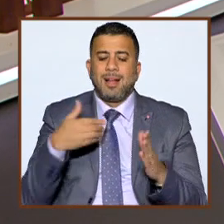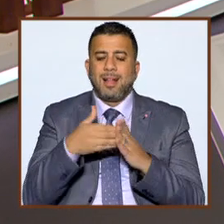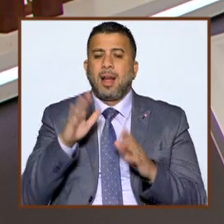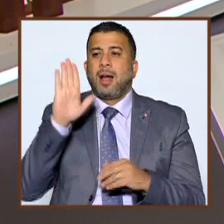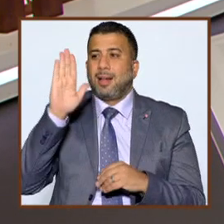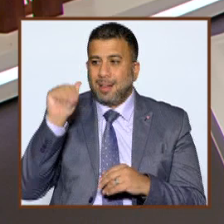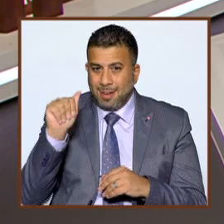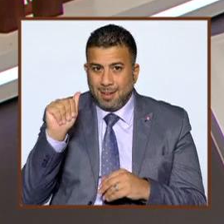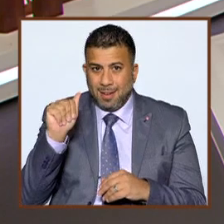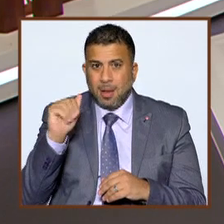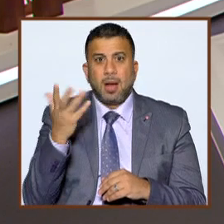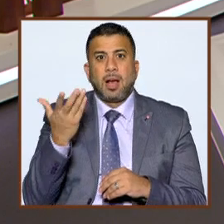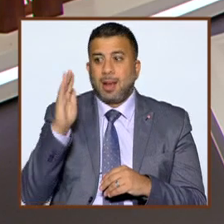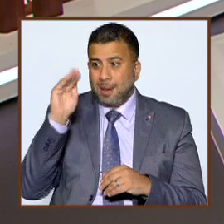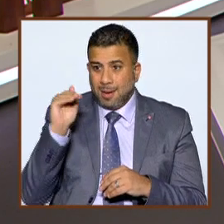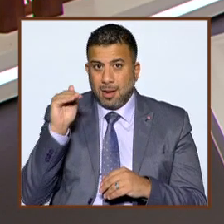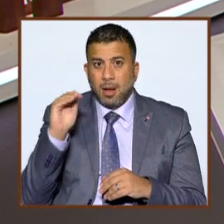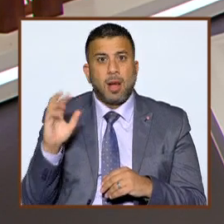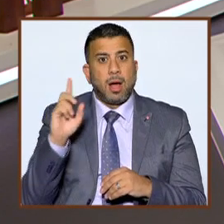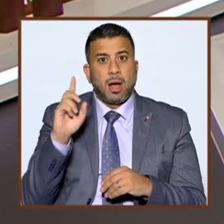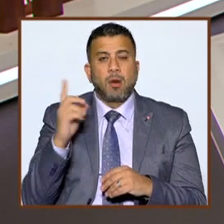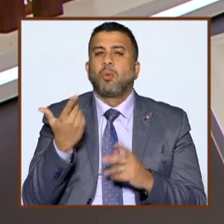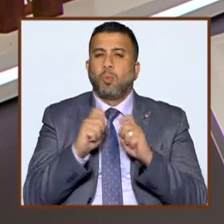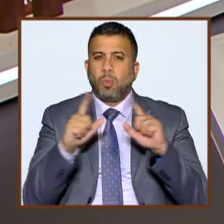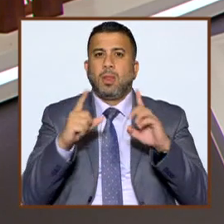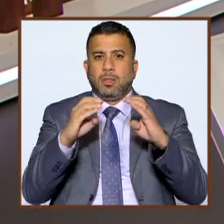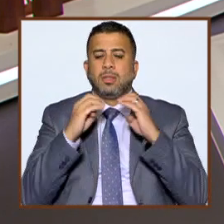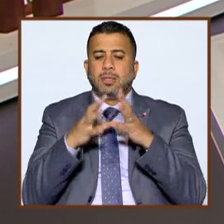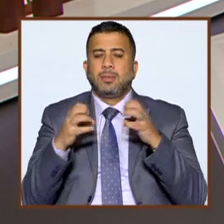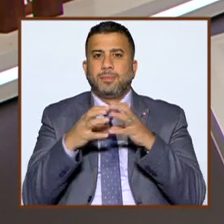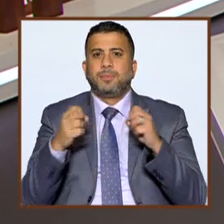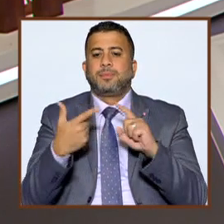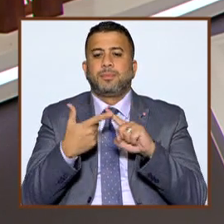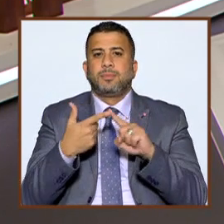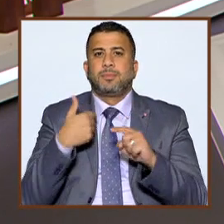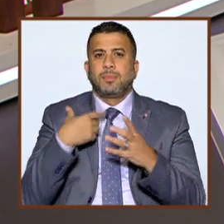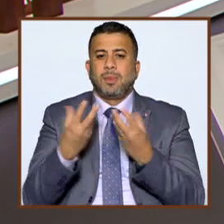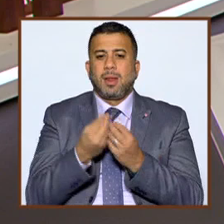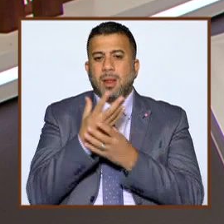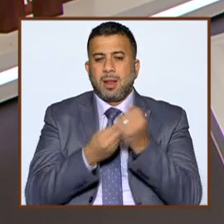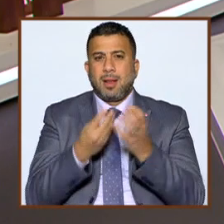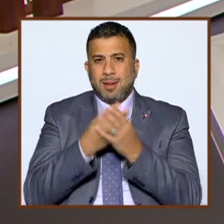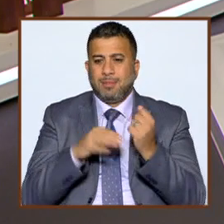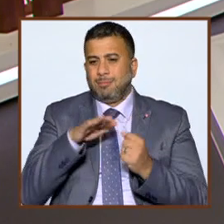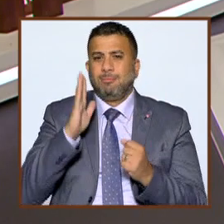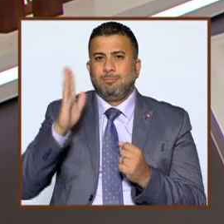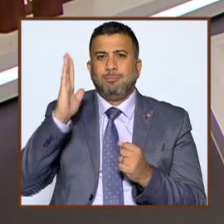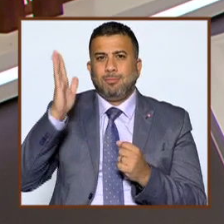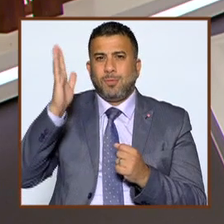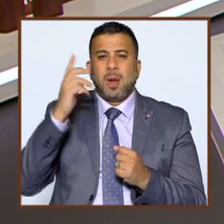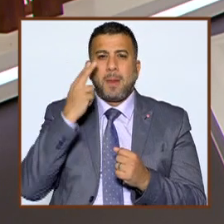أمس أنا والعيال رحنا دبي تقريبا 80 كيلومتر، وهناك صلينا